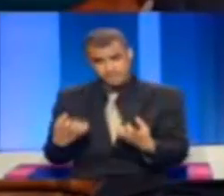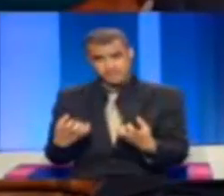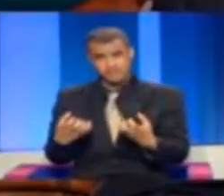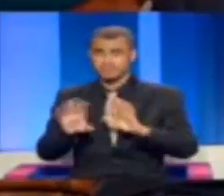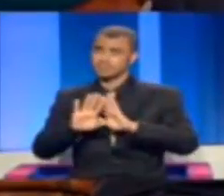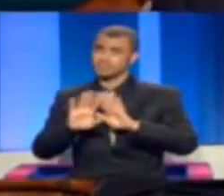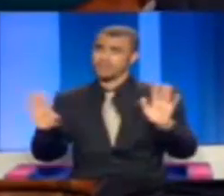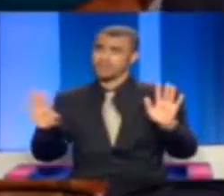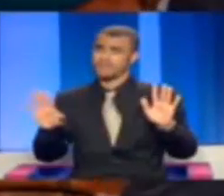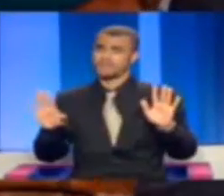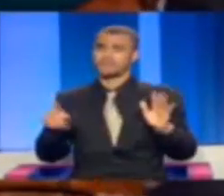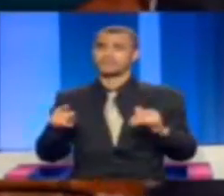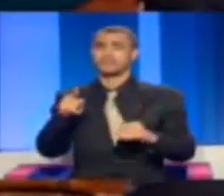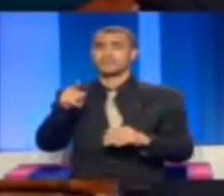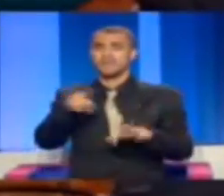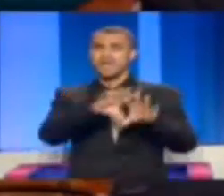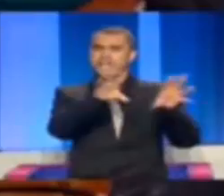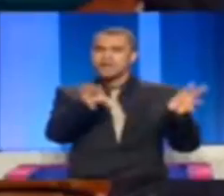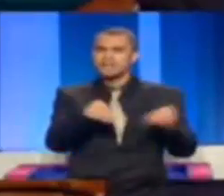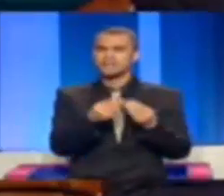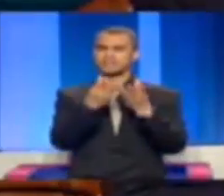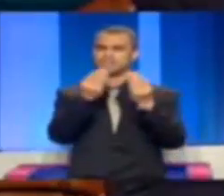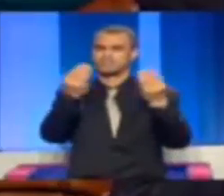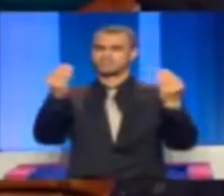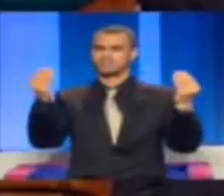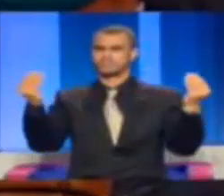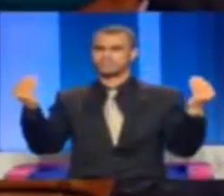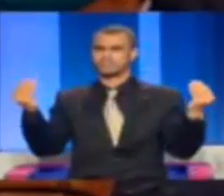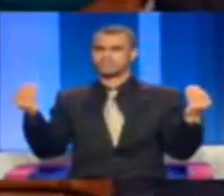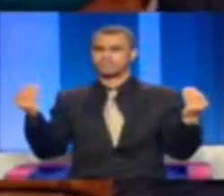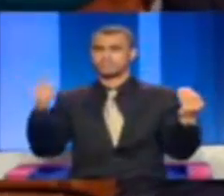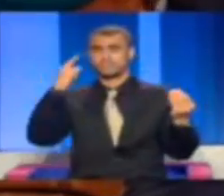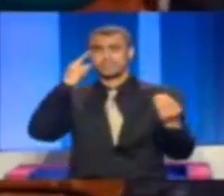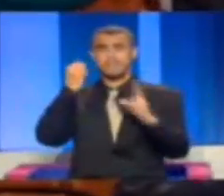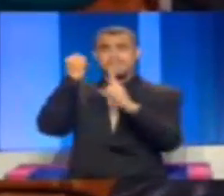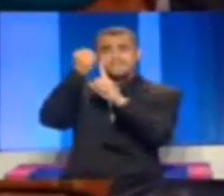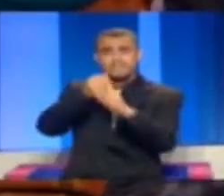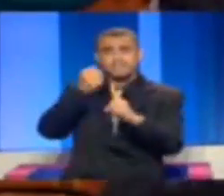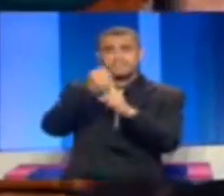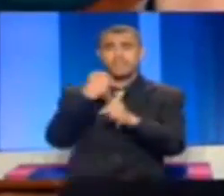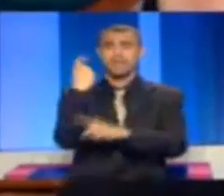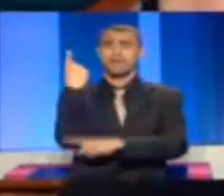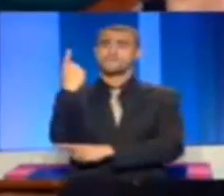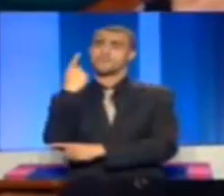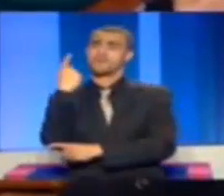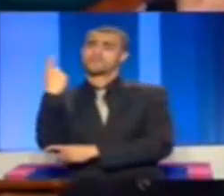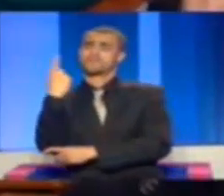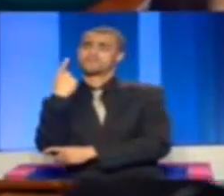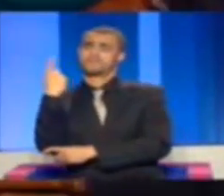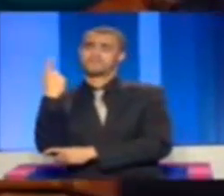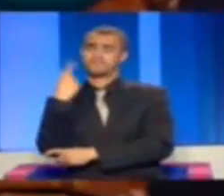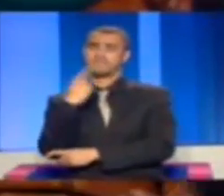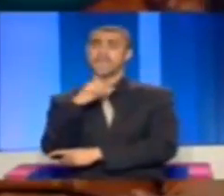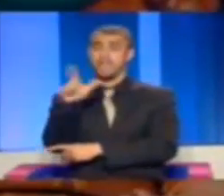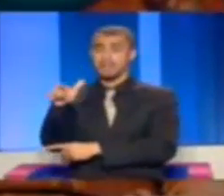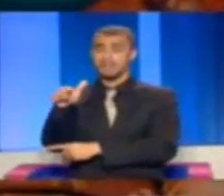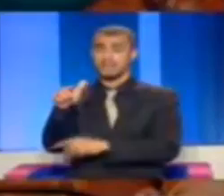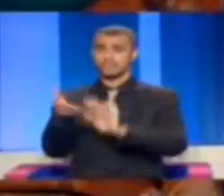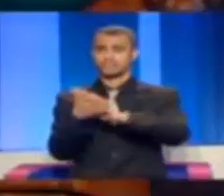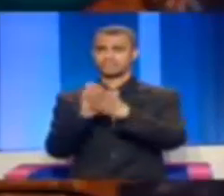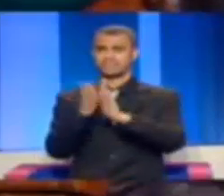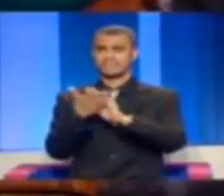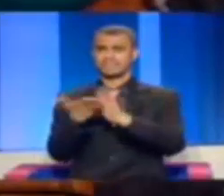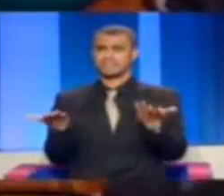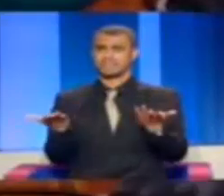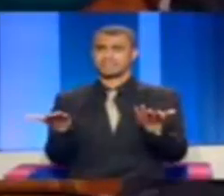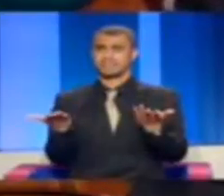عن توصيل او تحقيق هذا الحلم؟ اليوم هاد العائلات في كثير من الاحيان تلاحظوا بان عائلات يعني تناضل لوحدها، تلقاو بطبيعه الحال